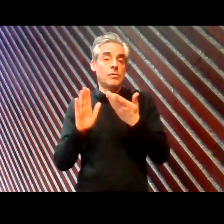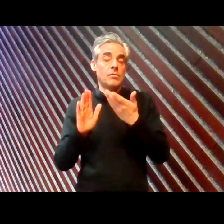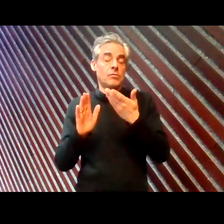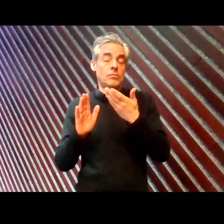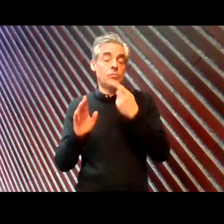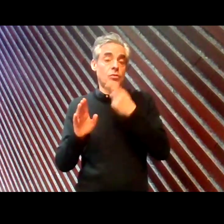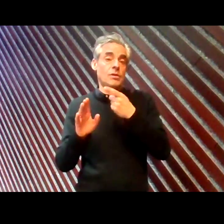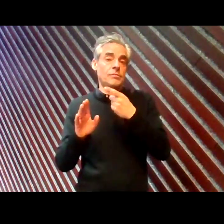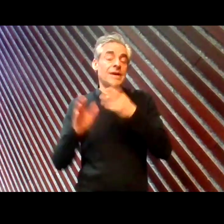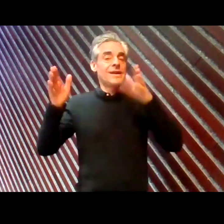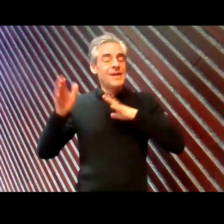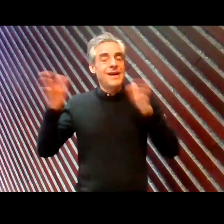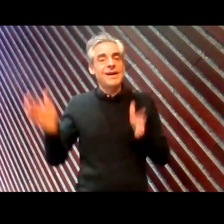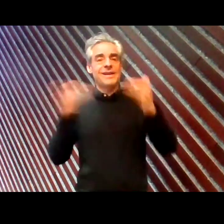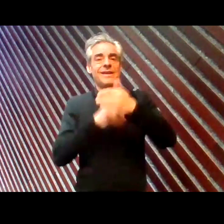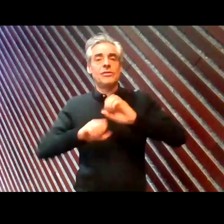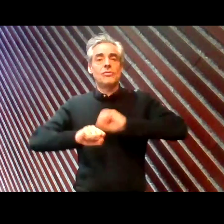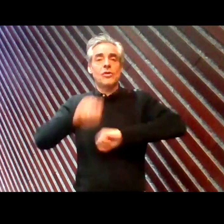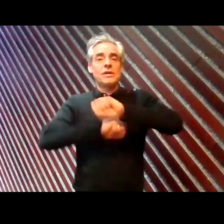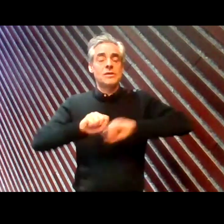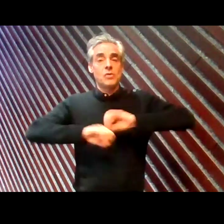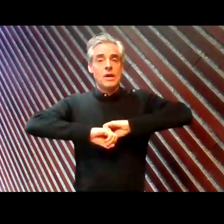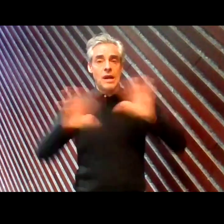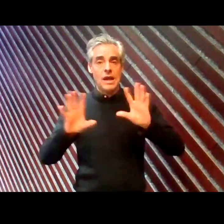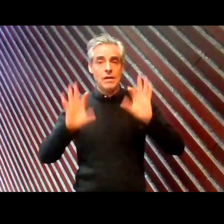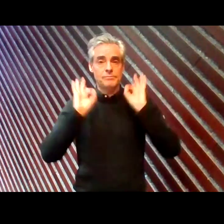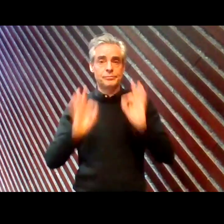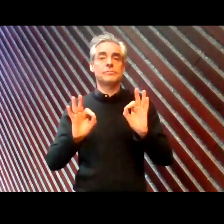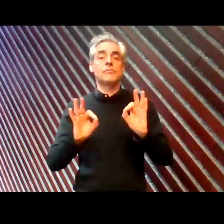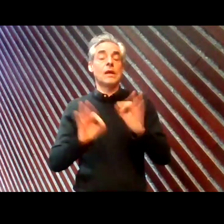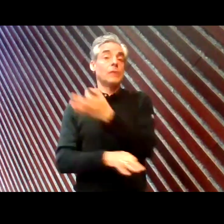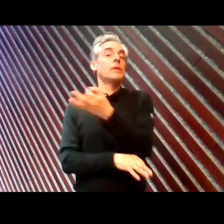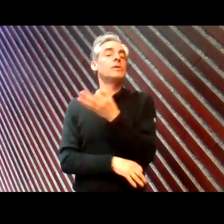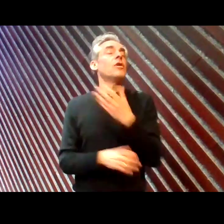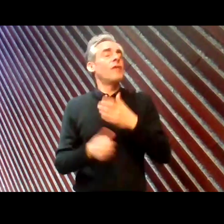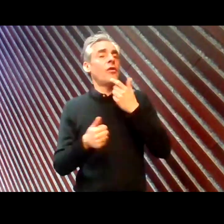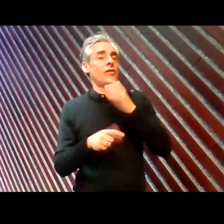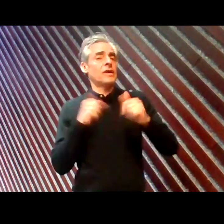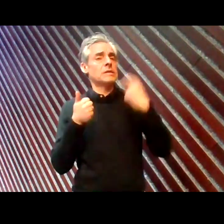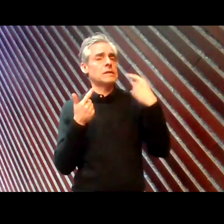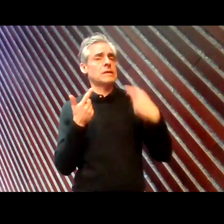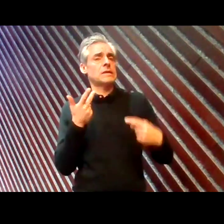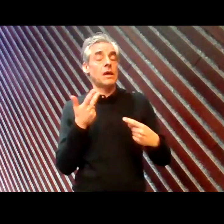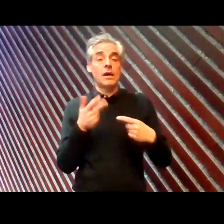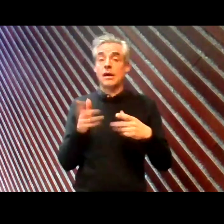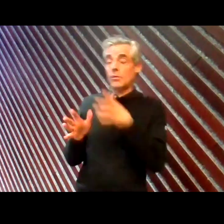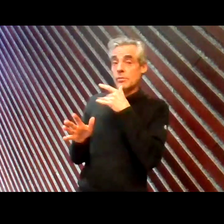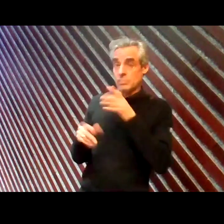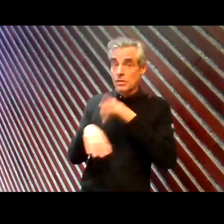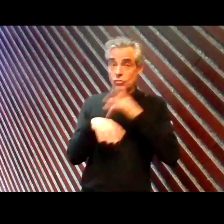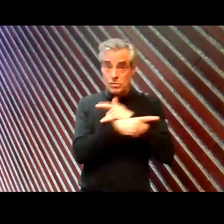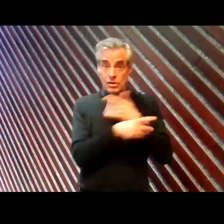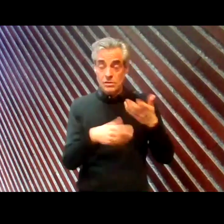parce qu'en fait il y a un cadre d'organisation qui permet aussi d'organiser qui vient de nous dire voilà on va faire ça on va dire ça existe